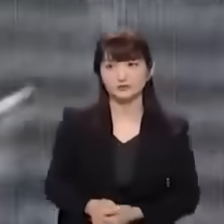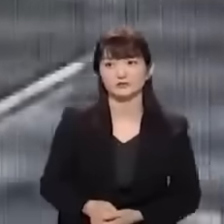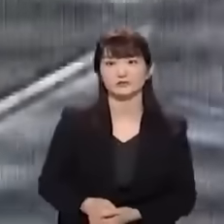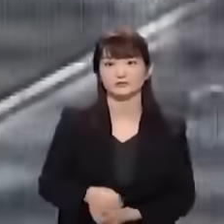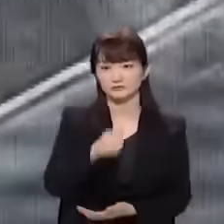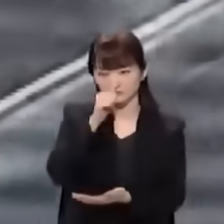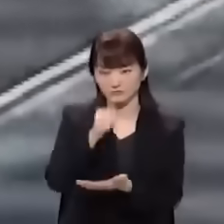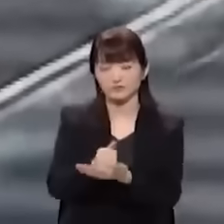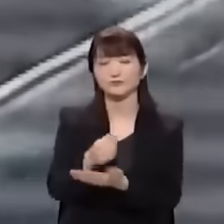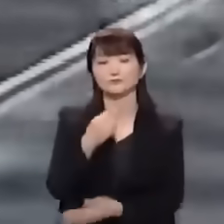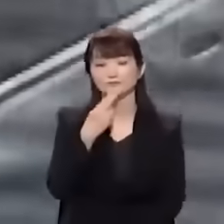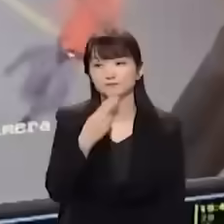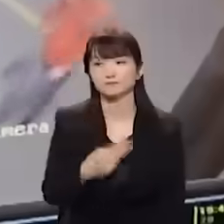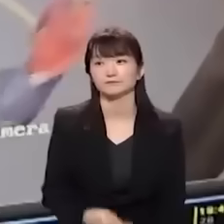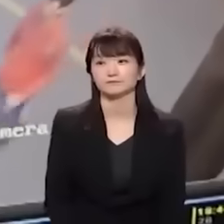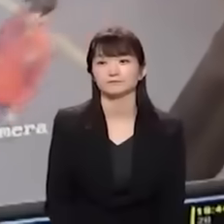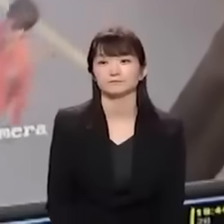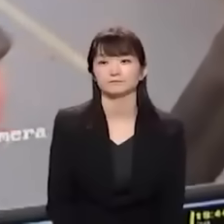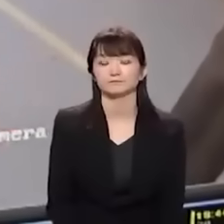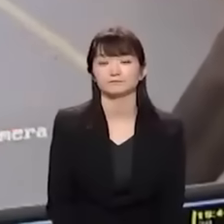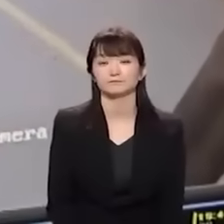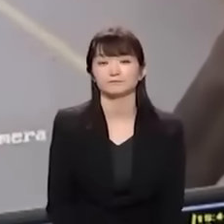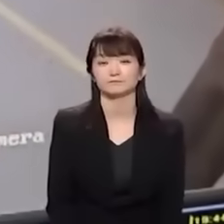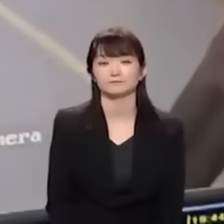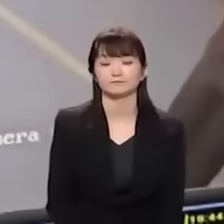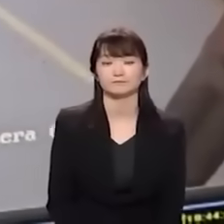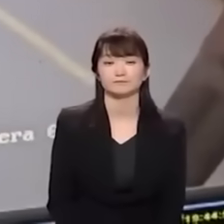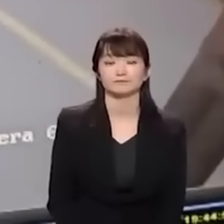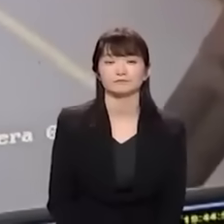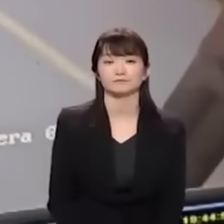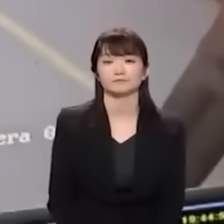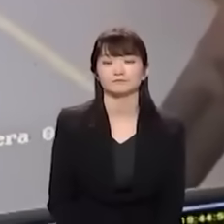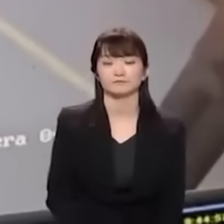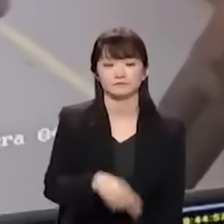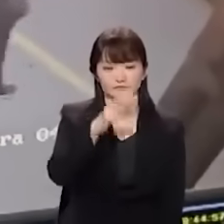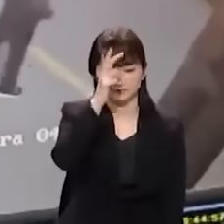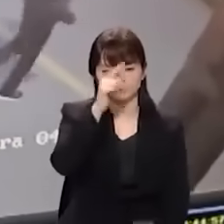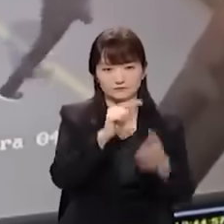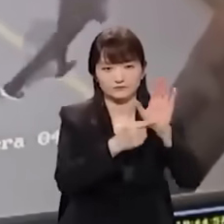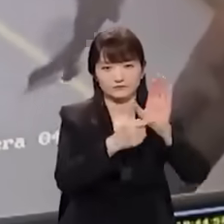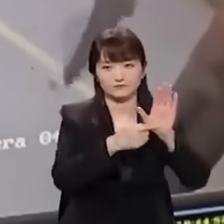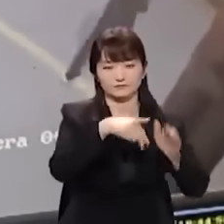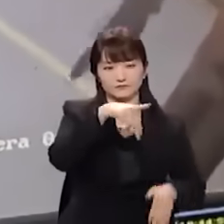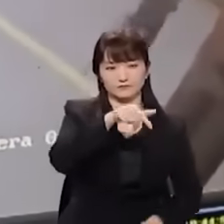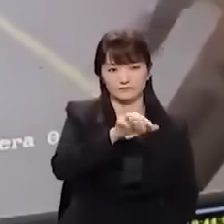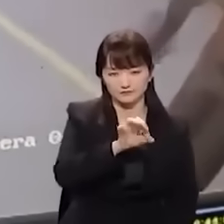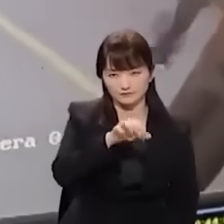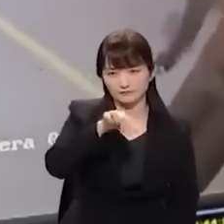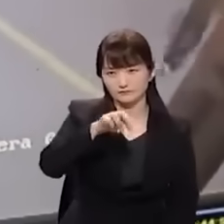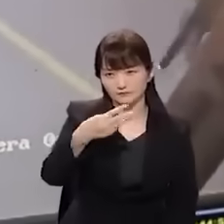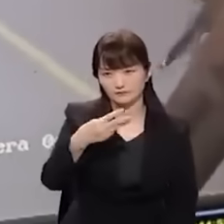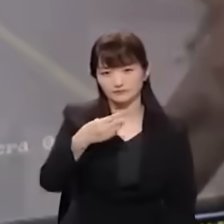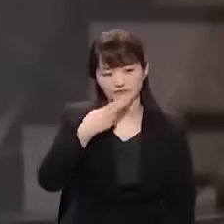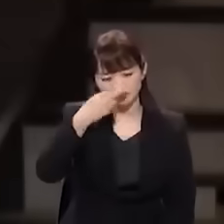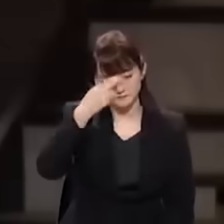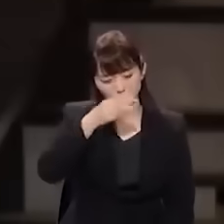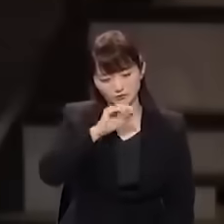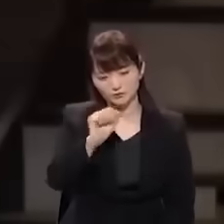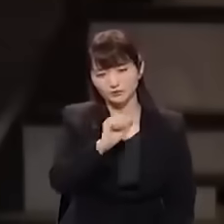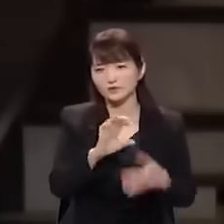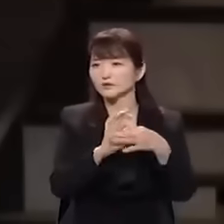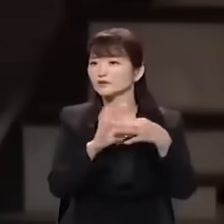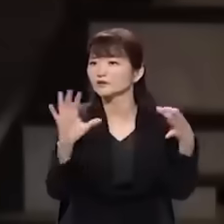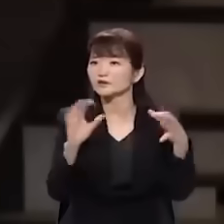없는 거죠 아직까지는 그리고 경찰은 정후와 길은 이번 음주운전 사고와 무관하고